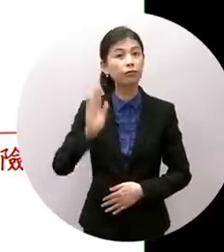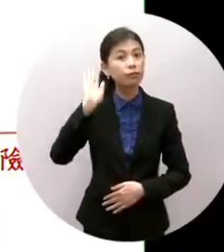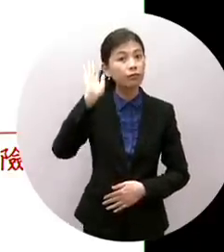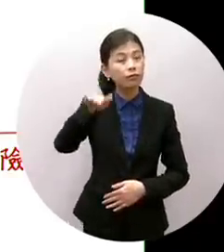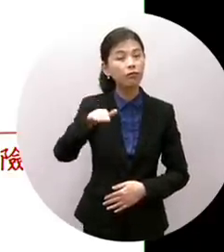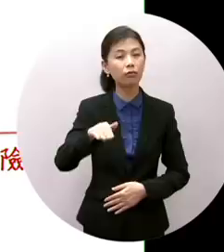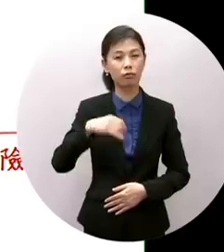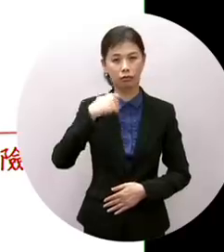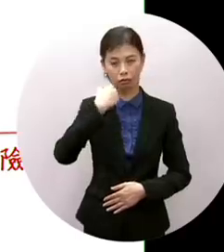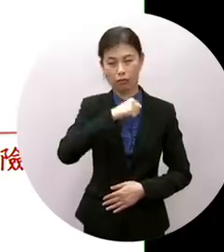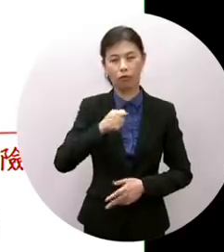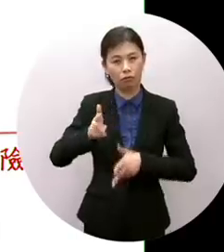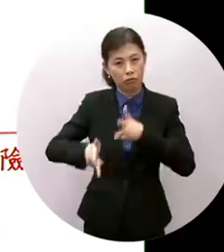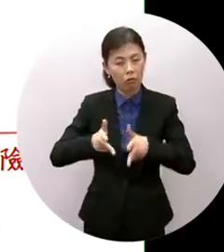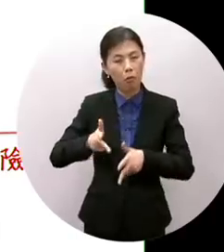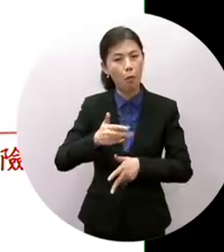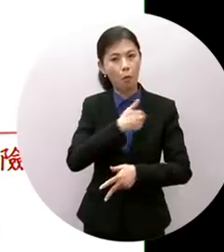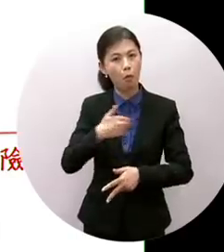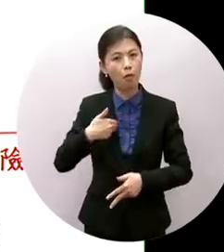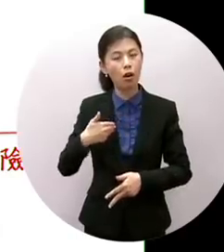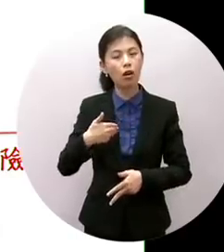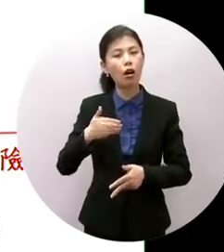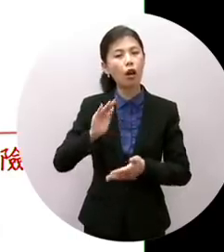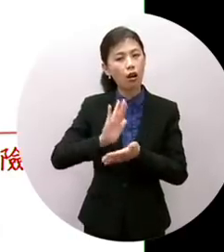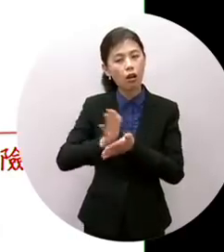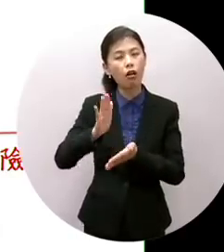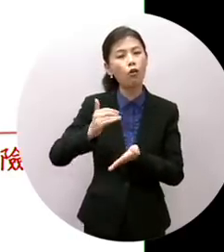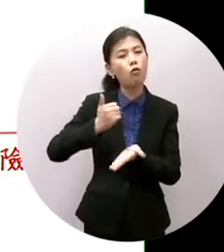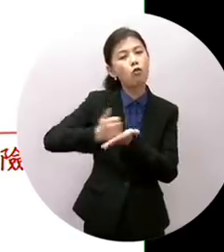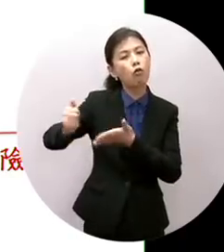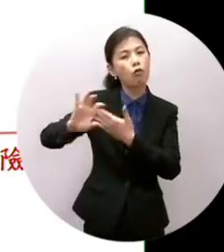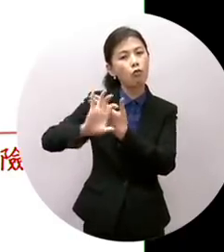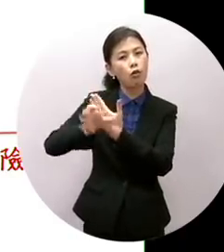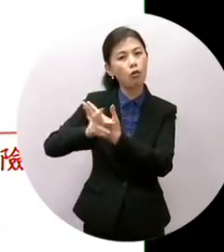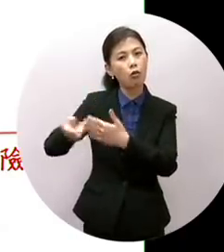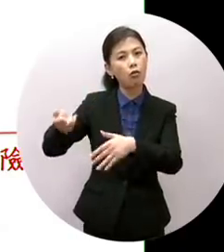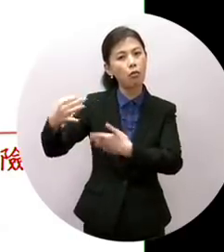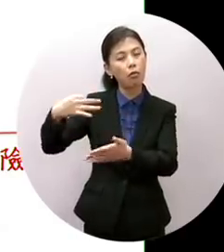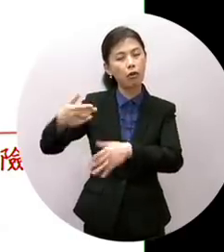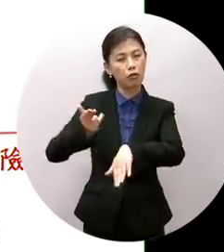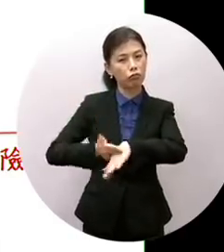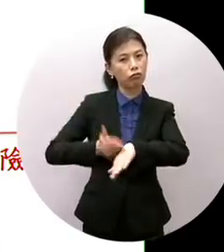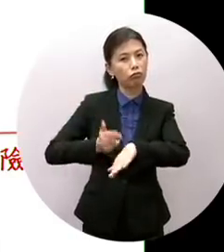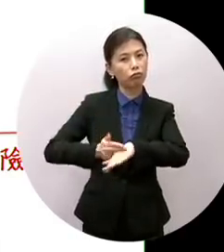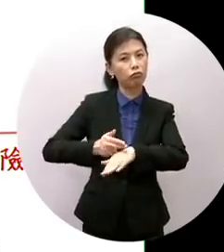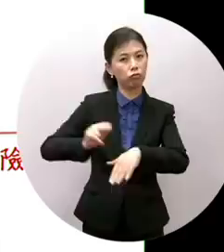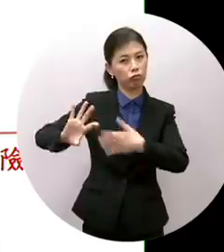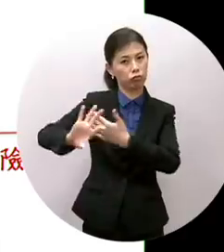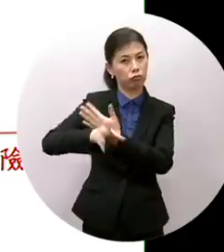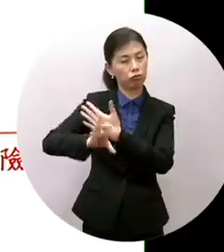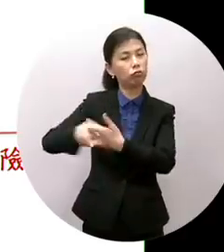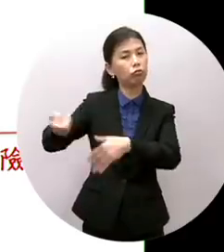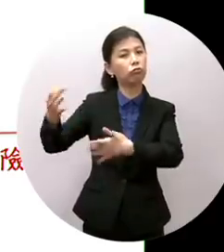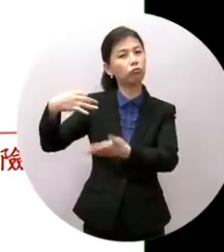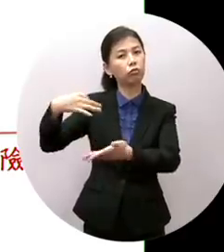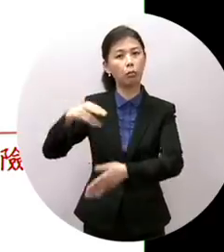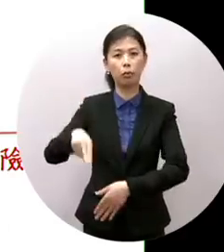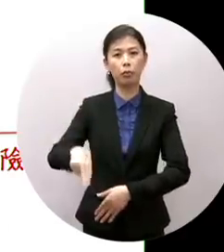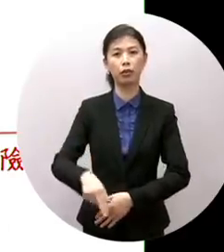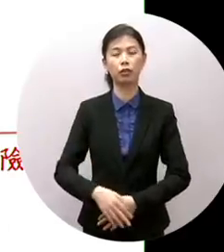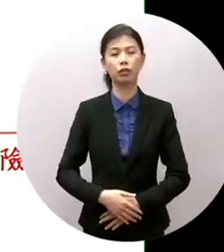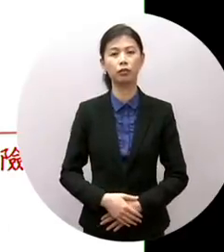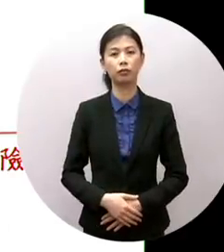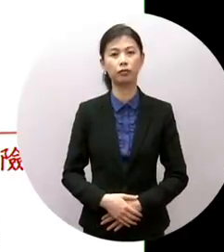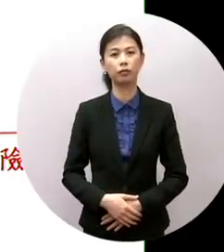来我们有能力也可以输出这样的一个技术。重要的是要跨足国际的这个离岸风